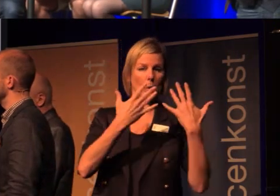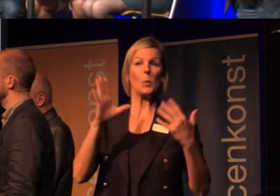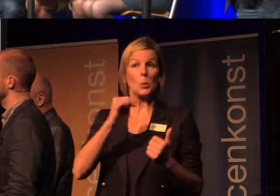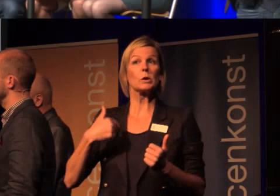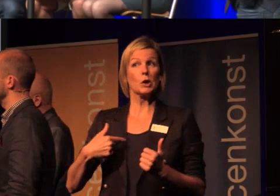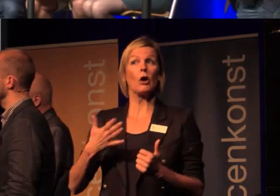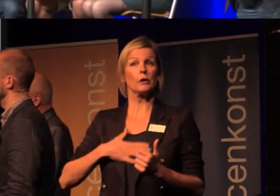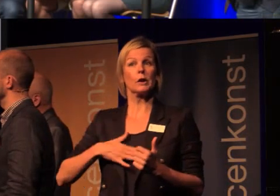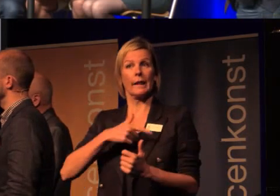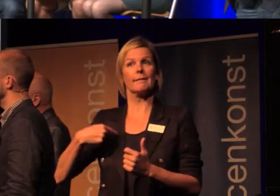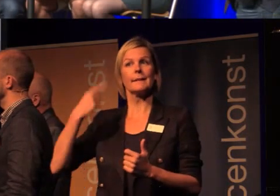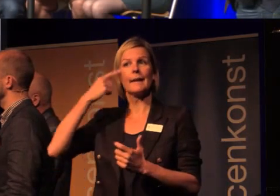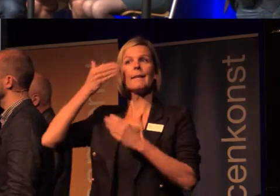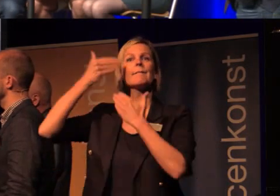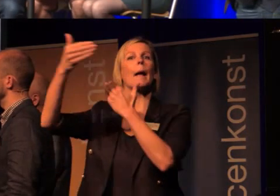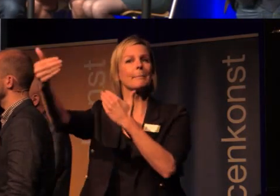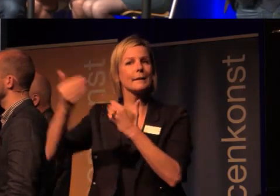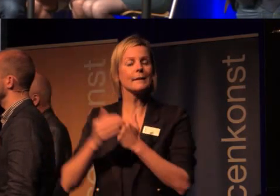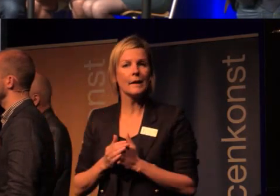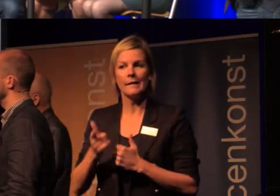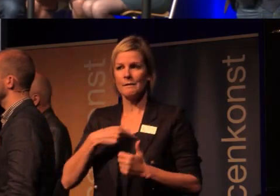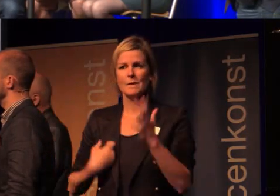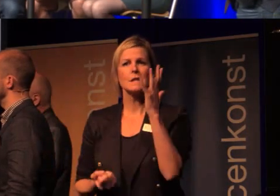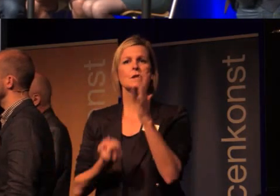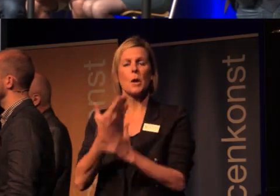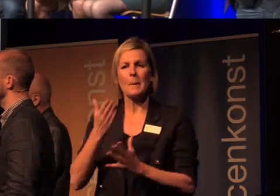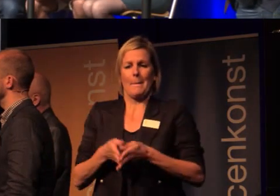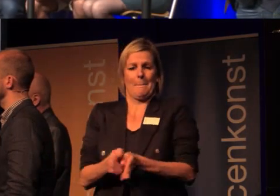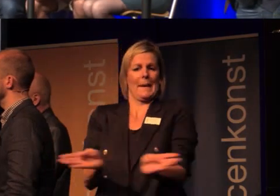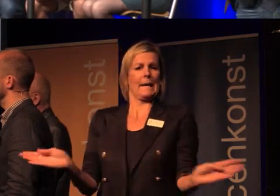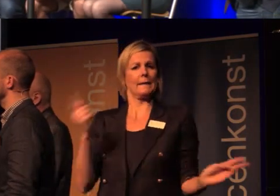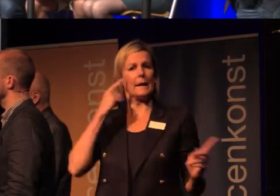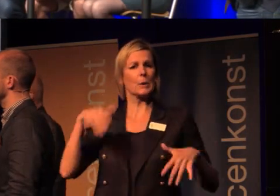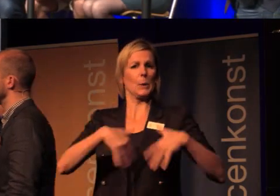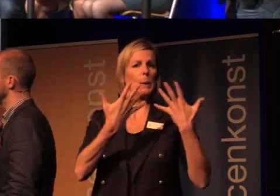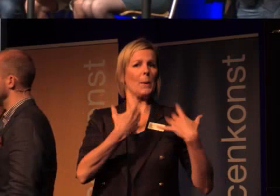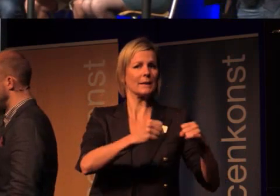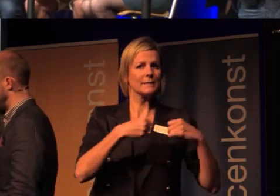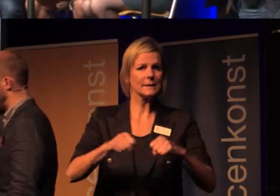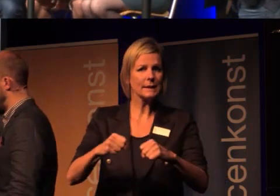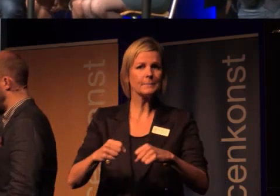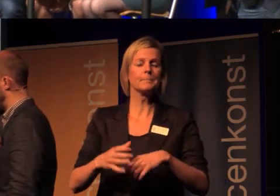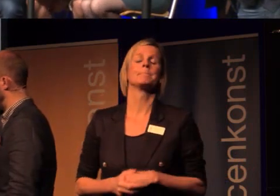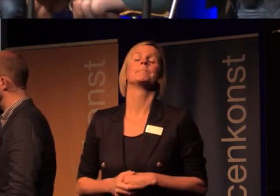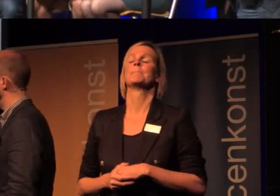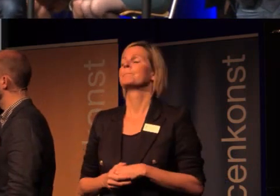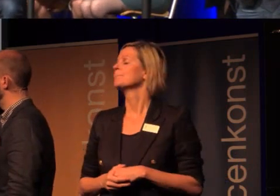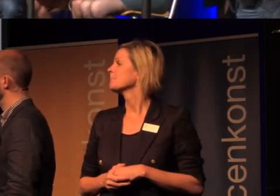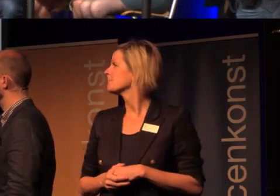skapar möjlighet för ett bredare kulturutövande och bredare också